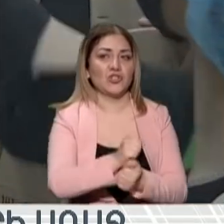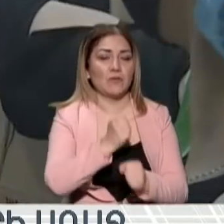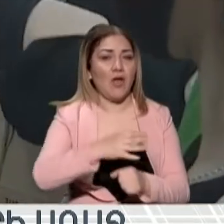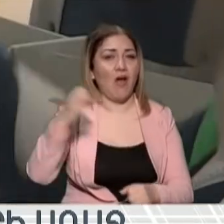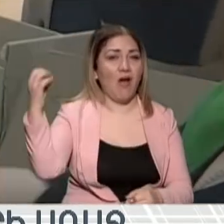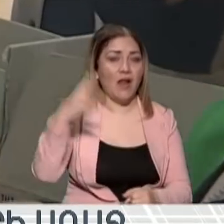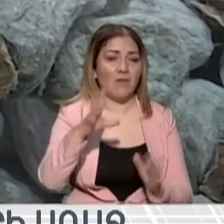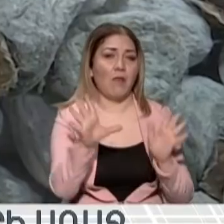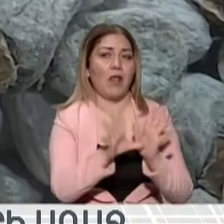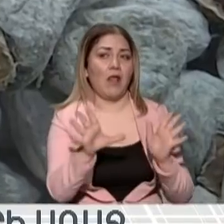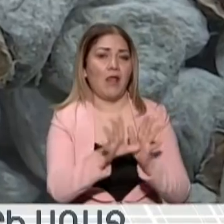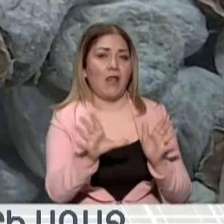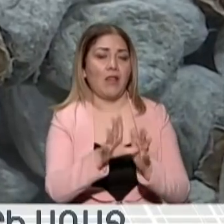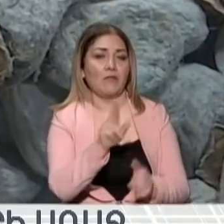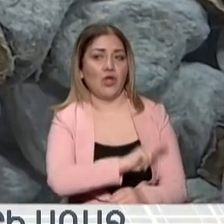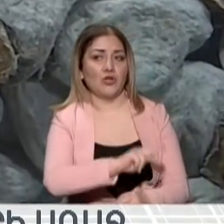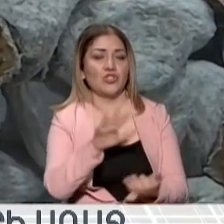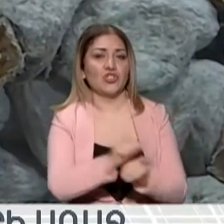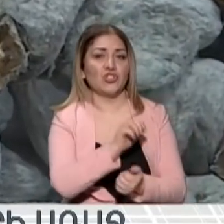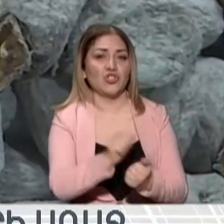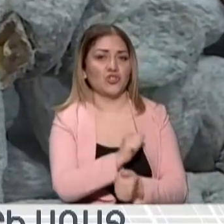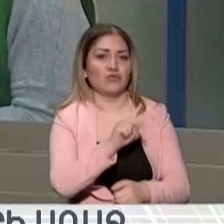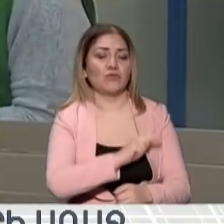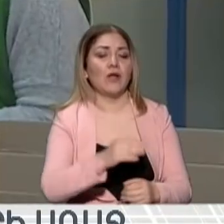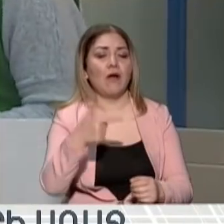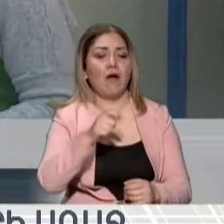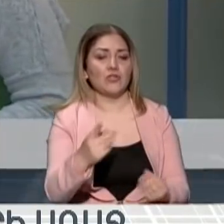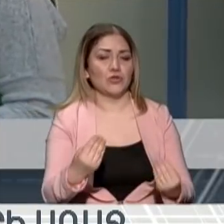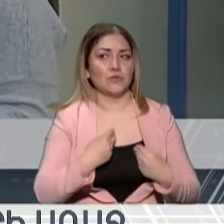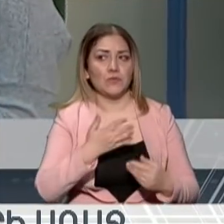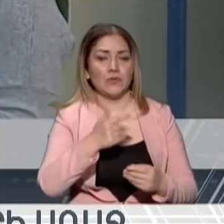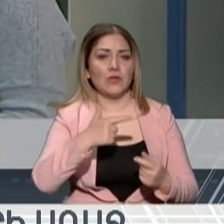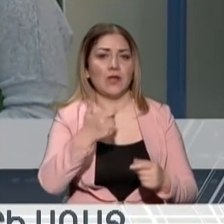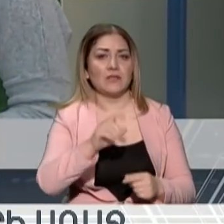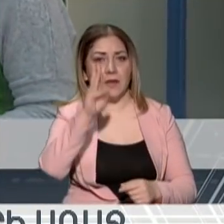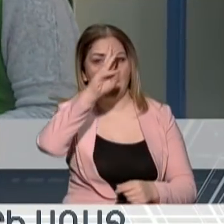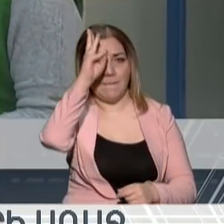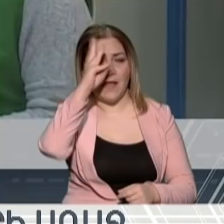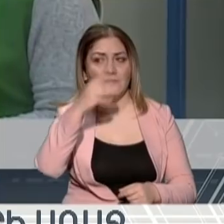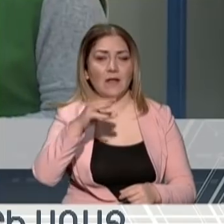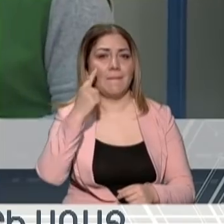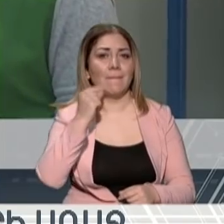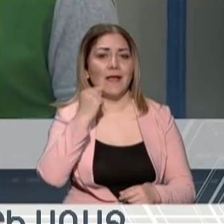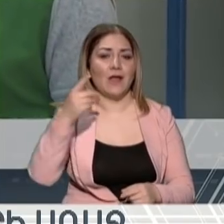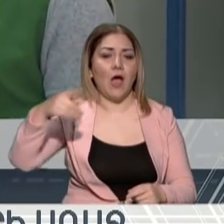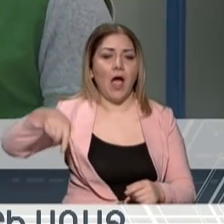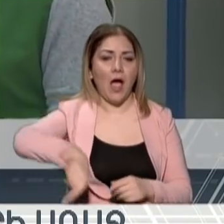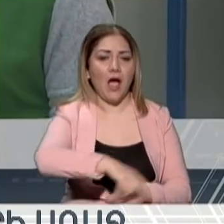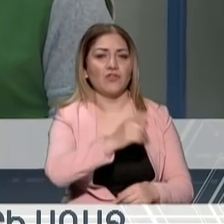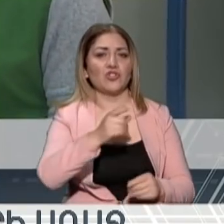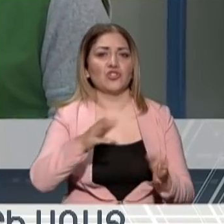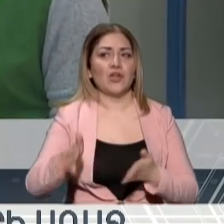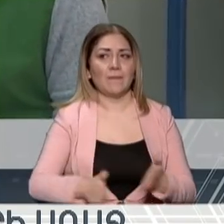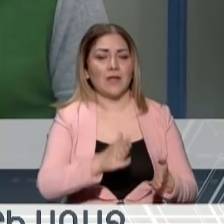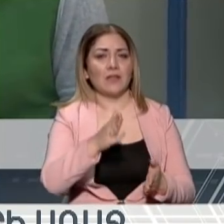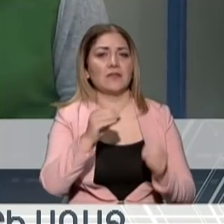արևի, կամ էլ էլեկտրաէներգիայով աշխատող ճրանոցների հույսին են։ Ամբողջ գազը Պաշկաստանից գալիս է մեղրու մեջով անցնում, մեզ չեն տվել արդեն երևի քանի